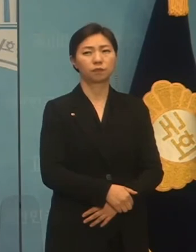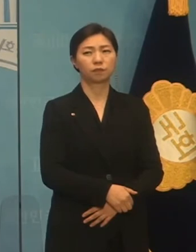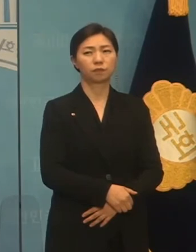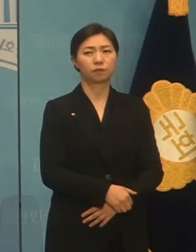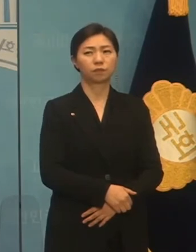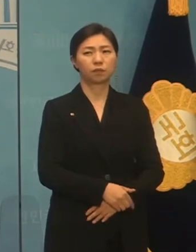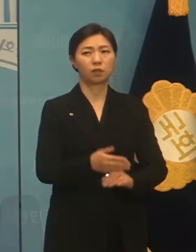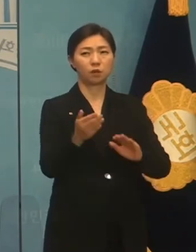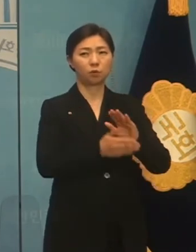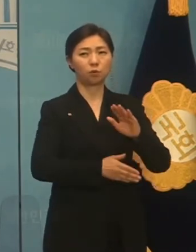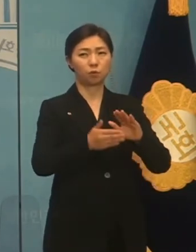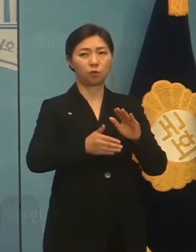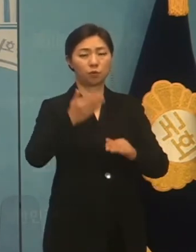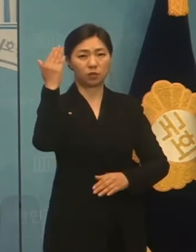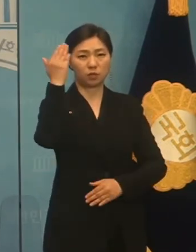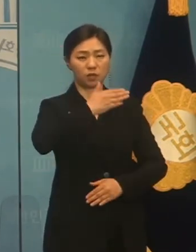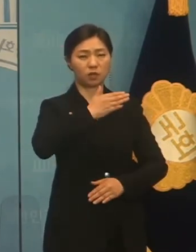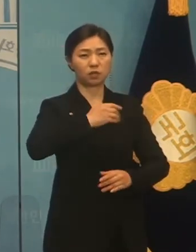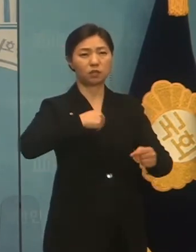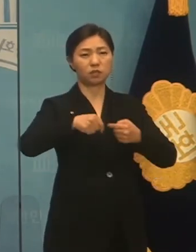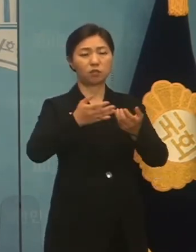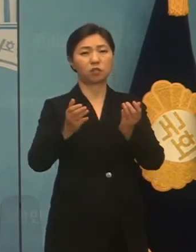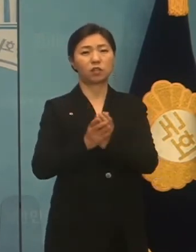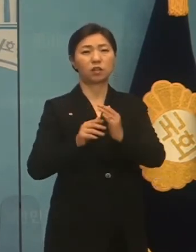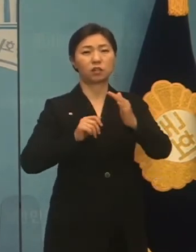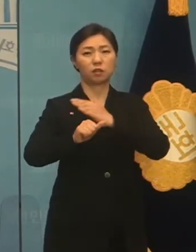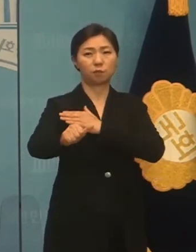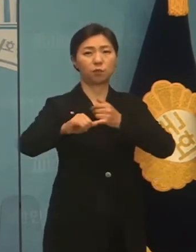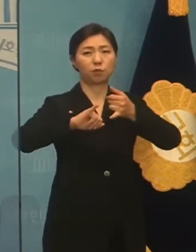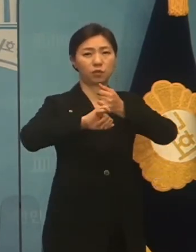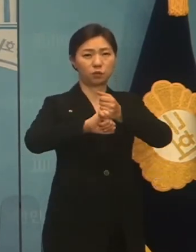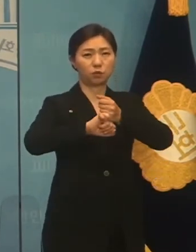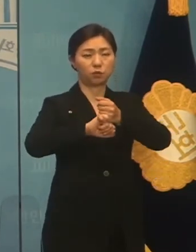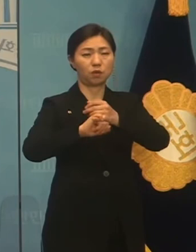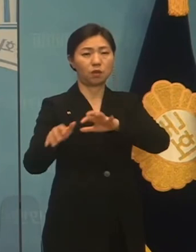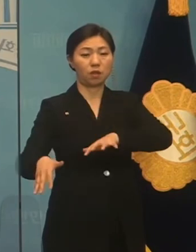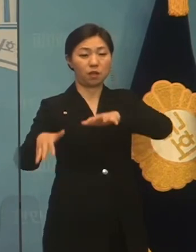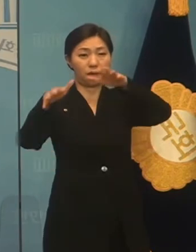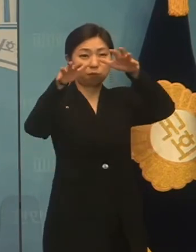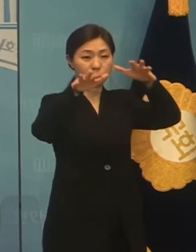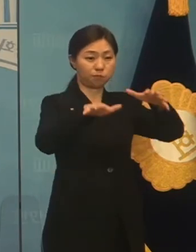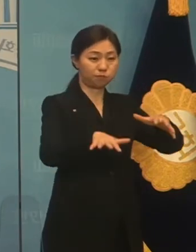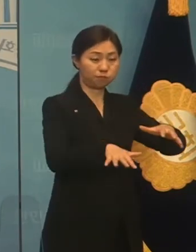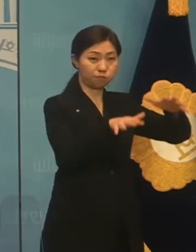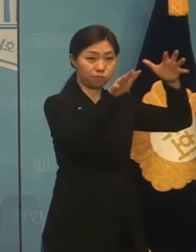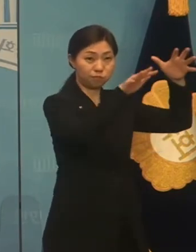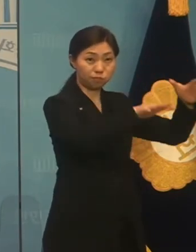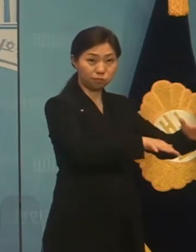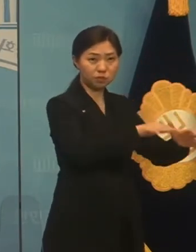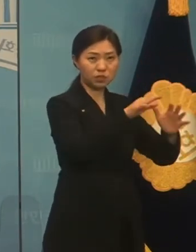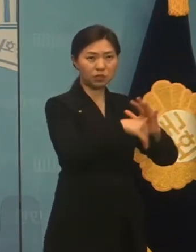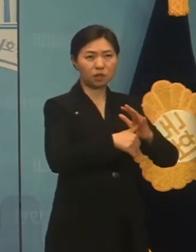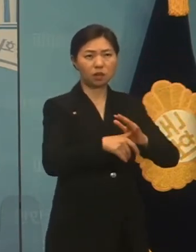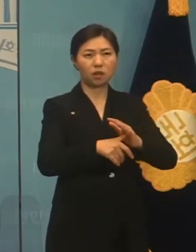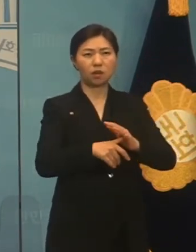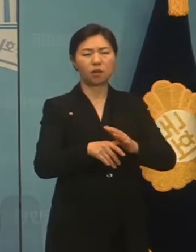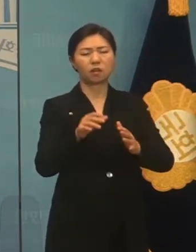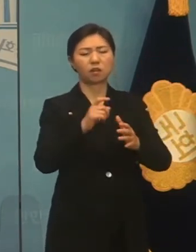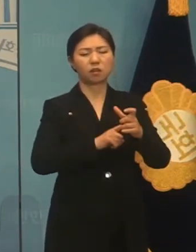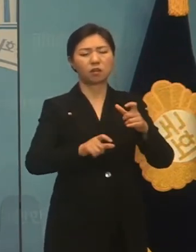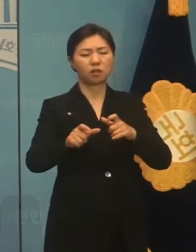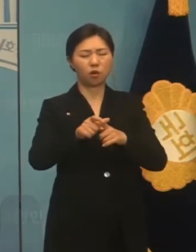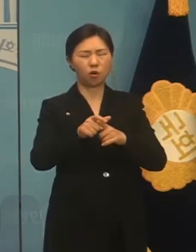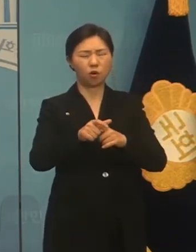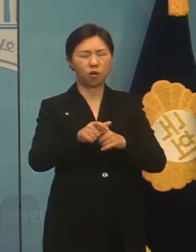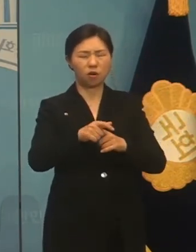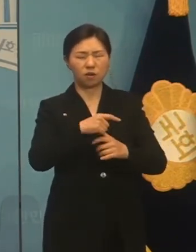공명정대한 당대표가 되겠습니다. 파도가 높을수록 열정적이고 헌신적인